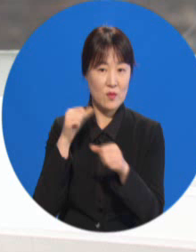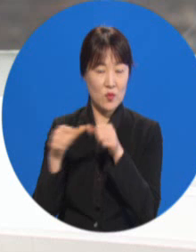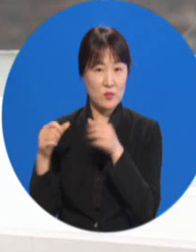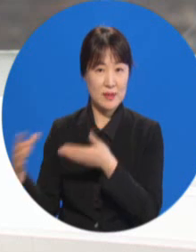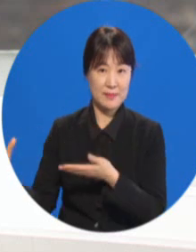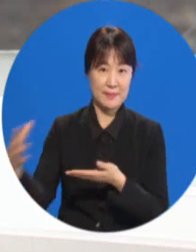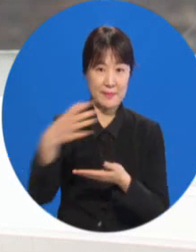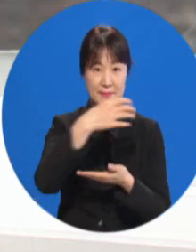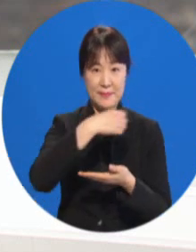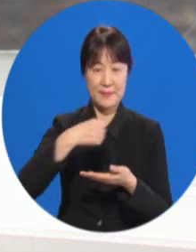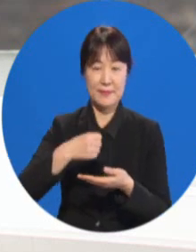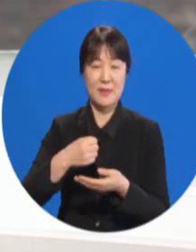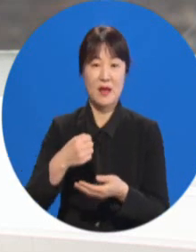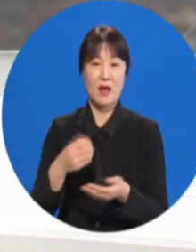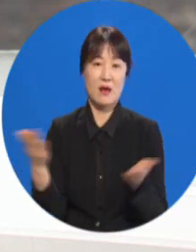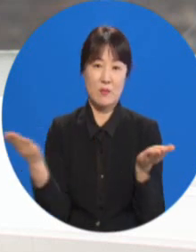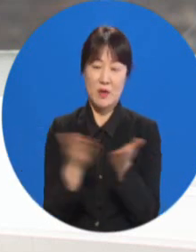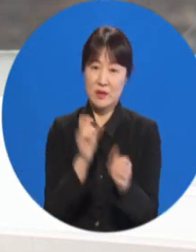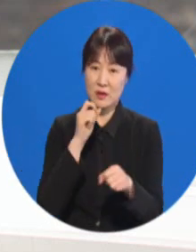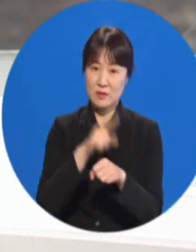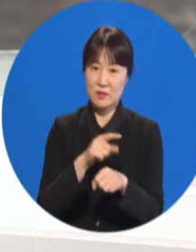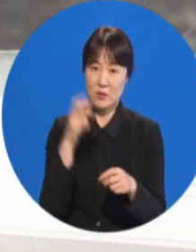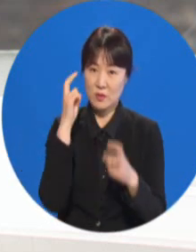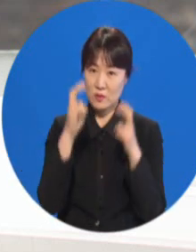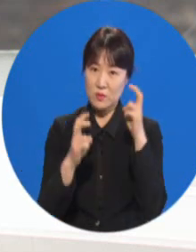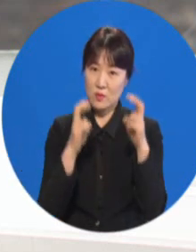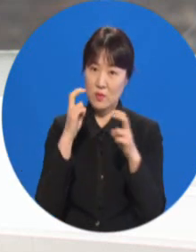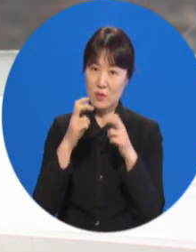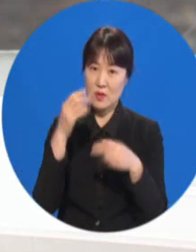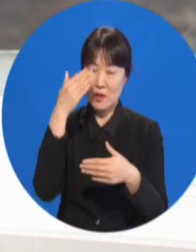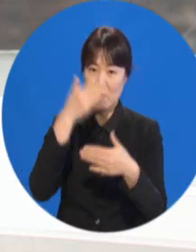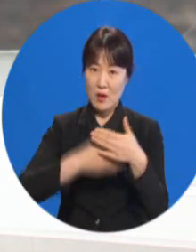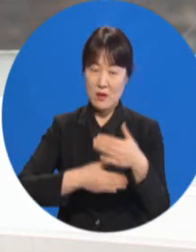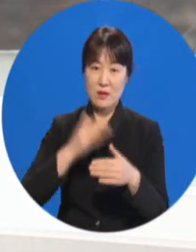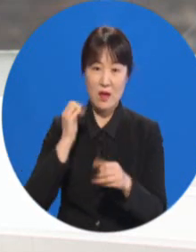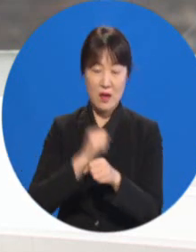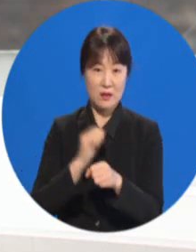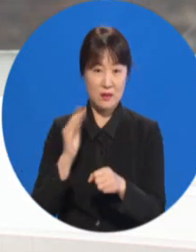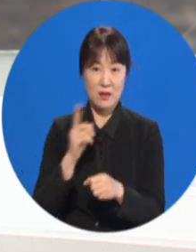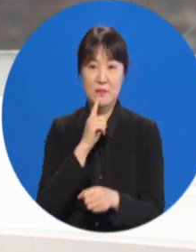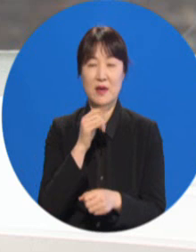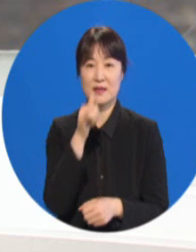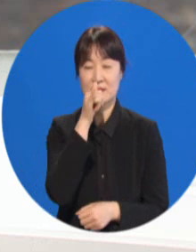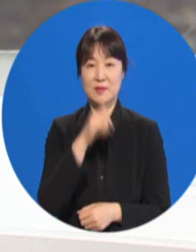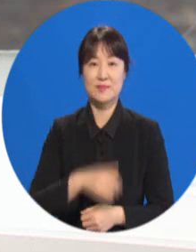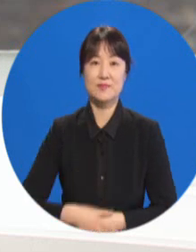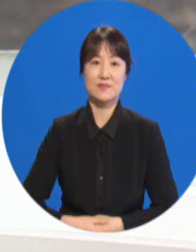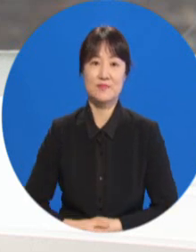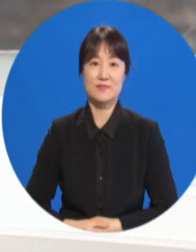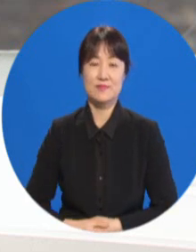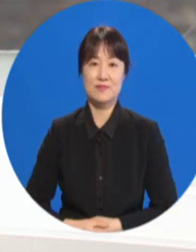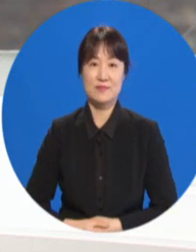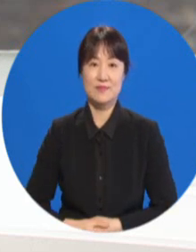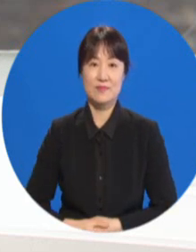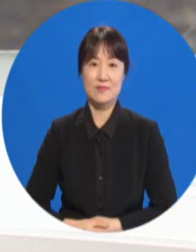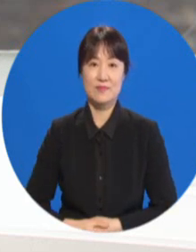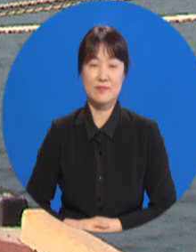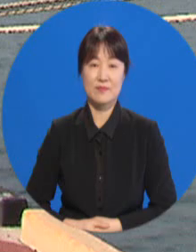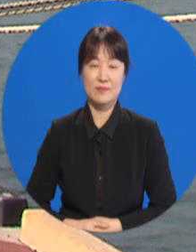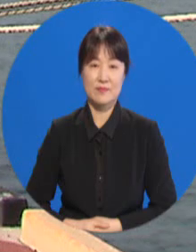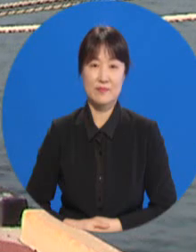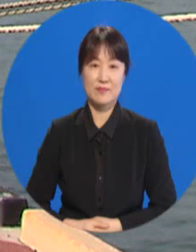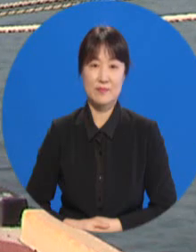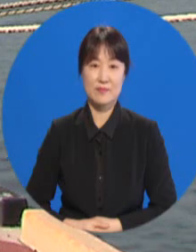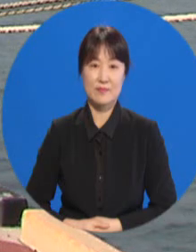예비 타당성 조사를 면제해야 한다는 주장까지 나오면서 사업이 탄력을 받게 될지 주목됩니다. 김종수 기자입니다.